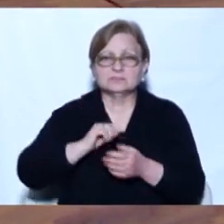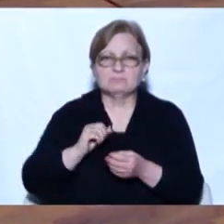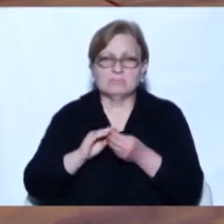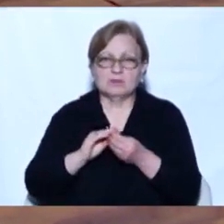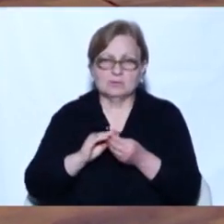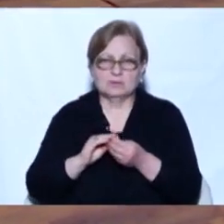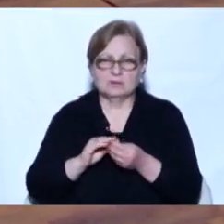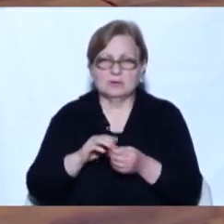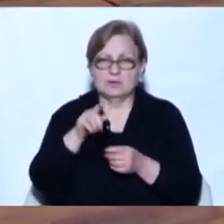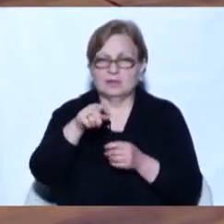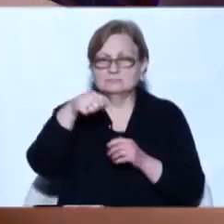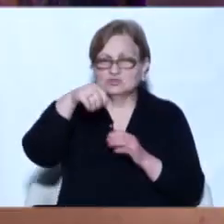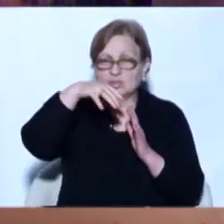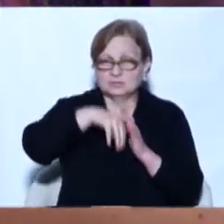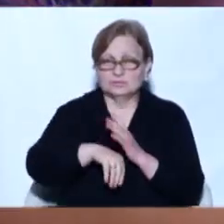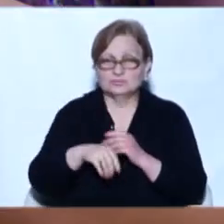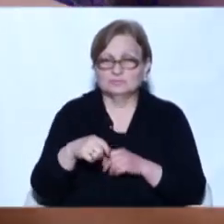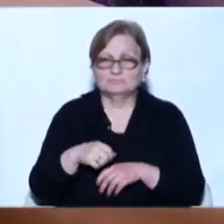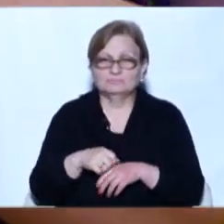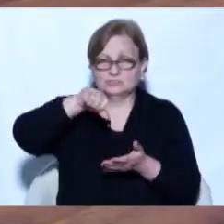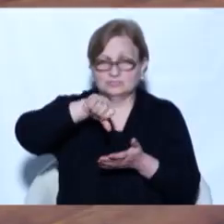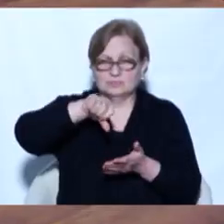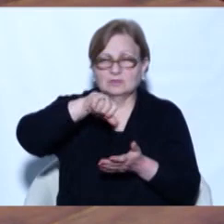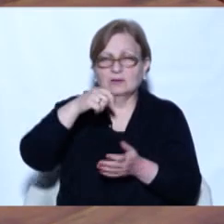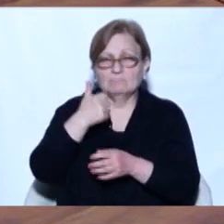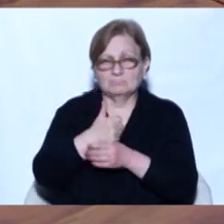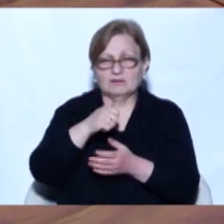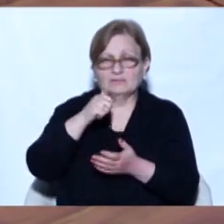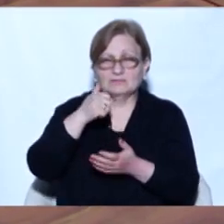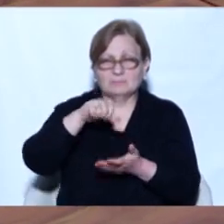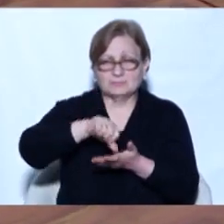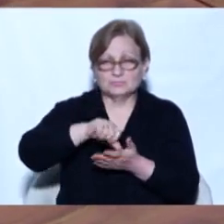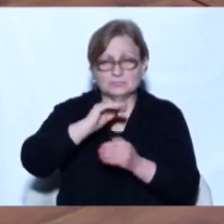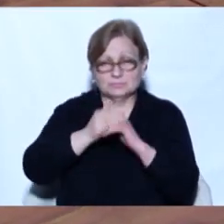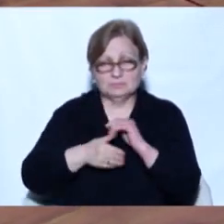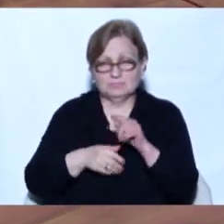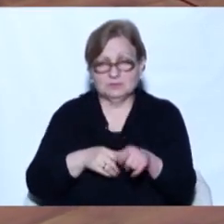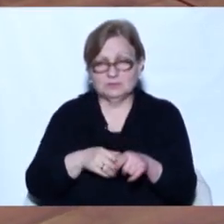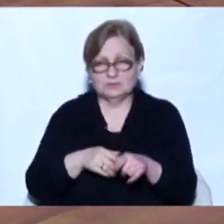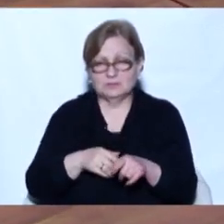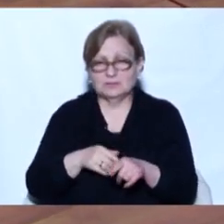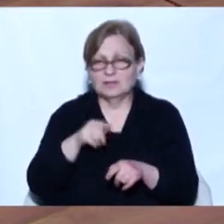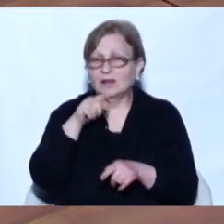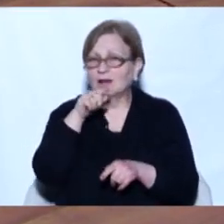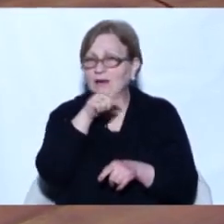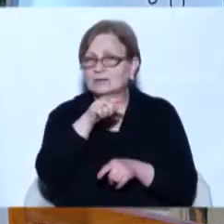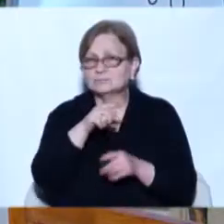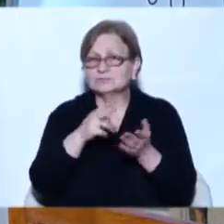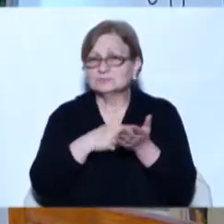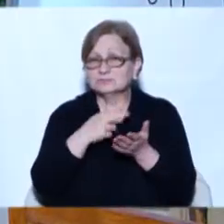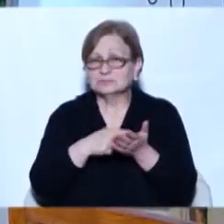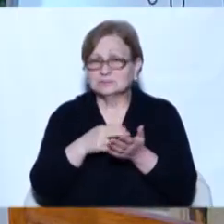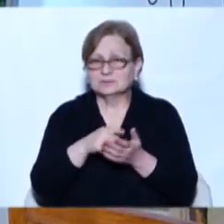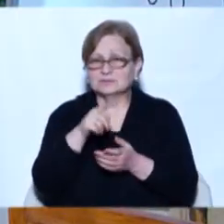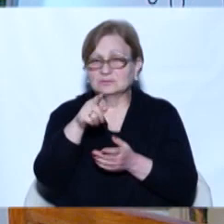აი ამ ნაჭრის ჩანთაში მთავარი პერსონაჟი იმალება. იმ წიგნის მთავარი პერსონაჟია, რომელიც